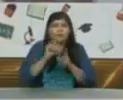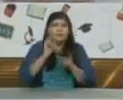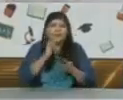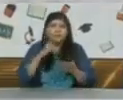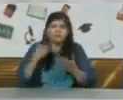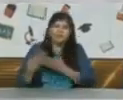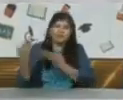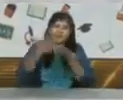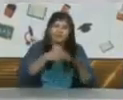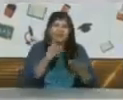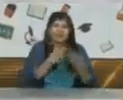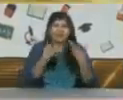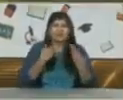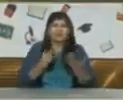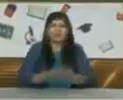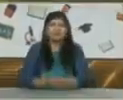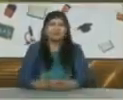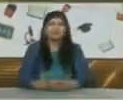opportunity.